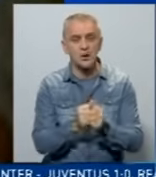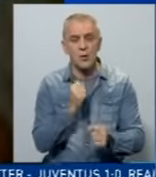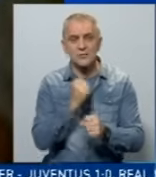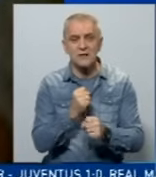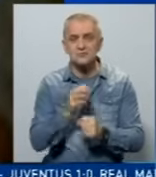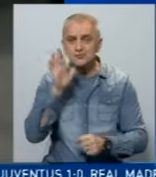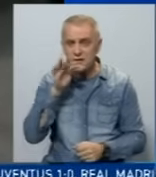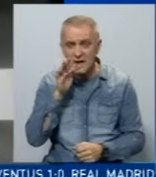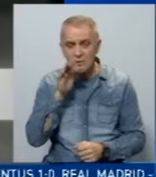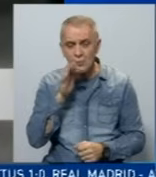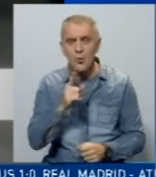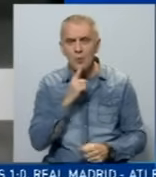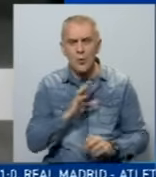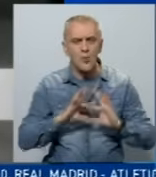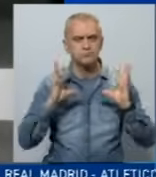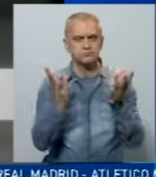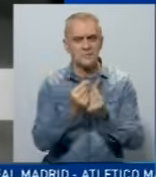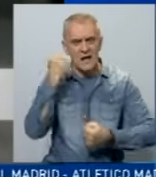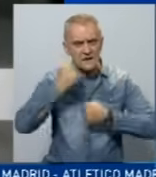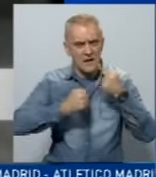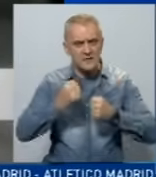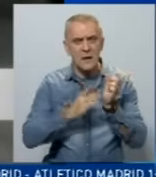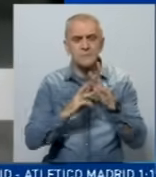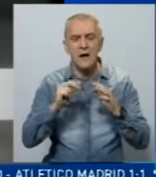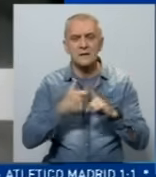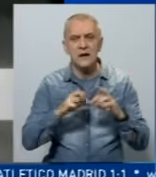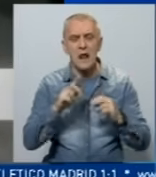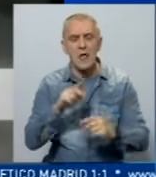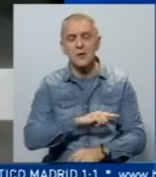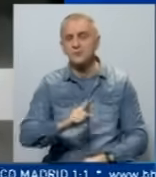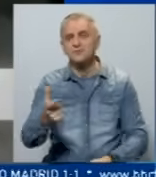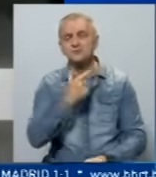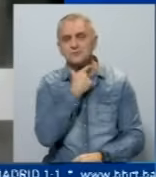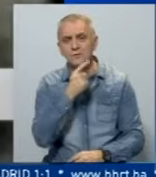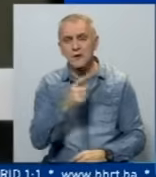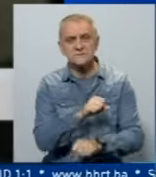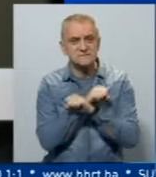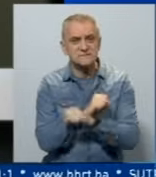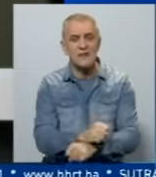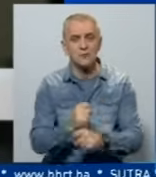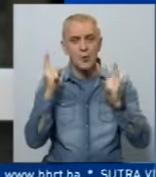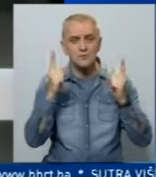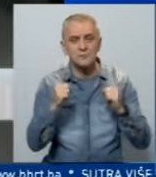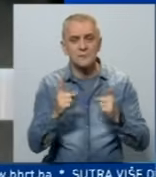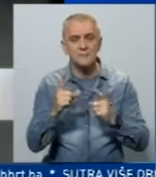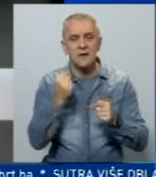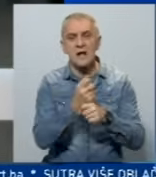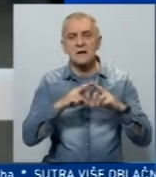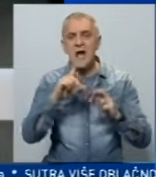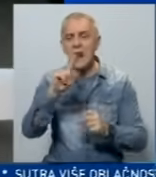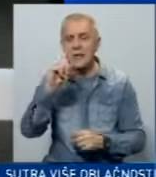počinjene u Sarajevu, koji obuhvataju i granatiranje Markala na doživotnu zatvorsku kaznu, osuđen je Stanislav